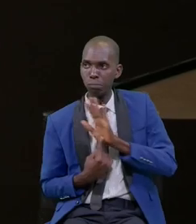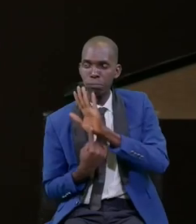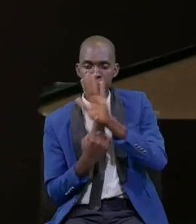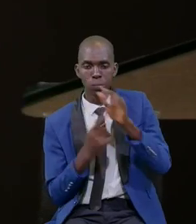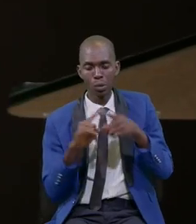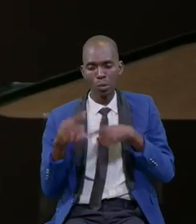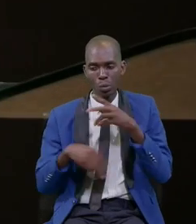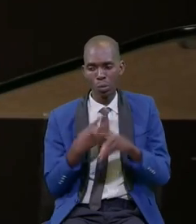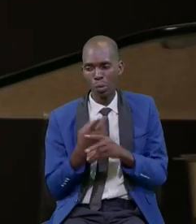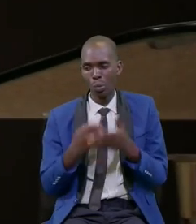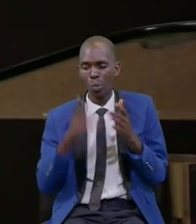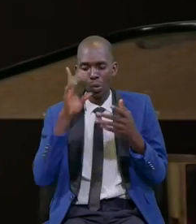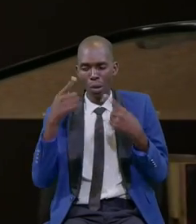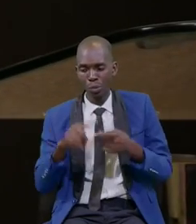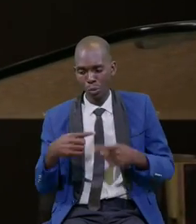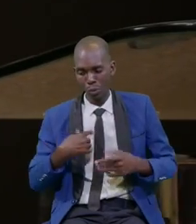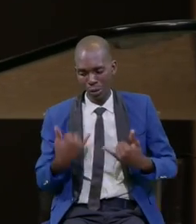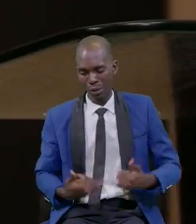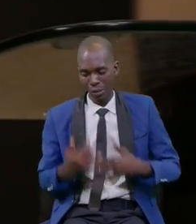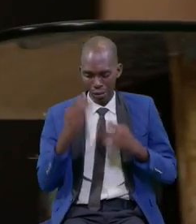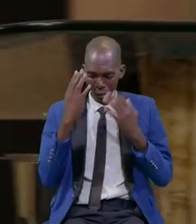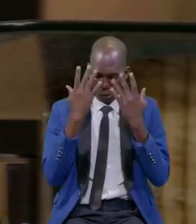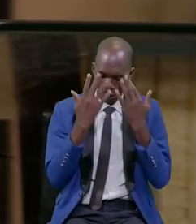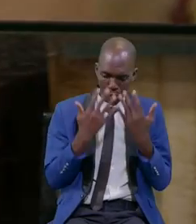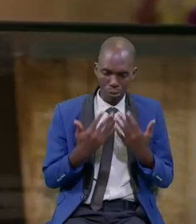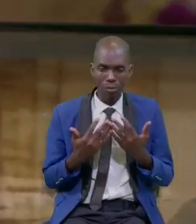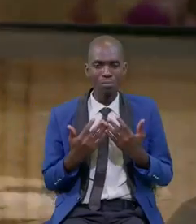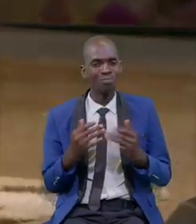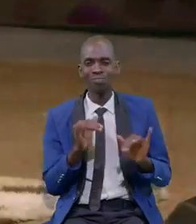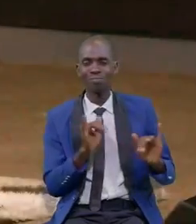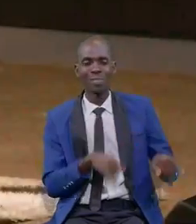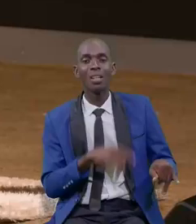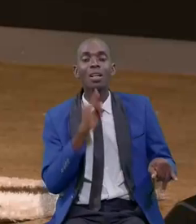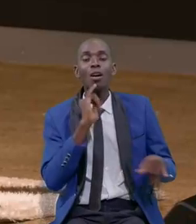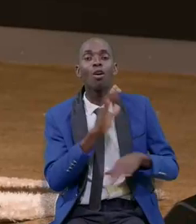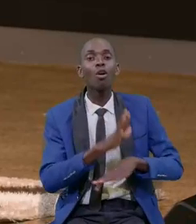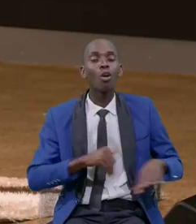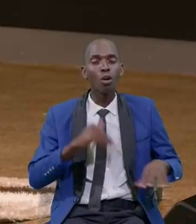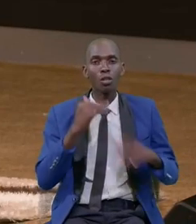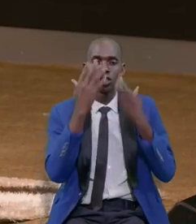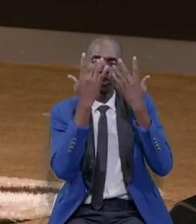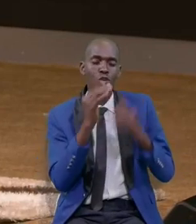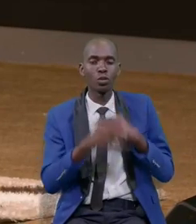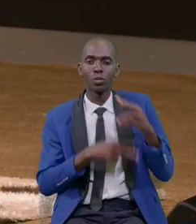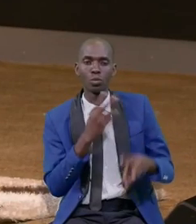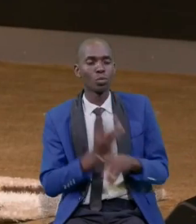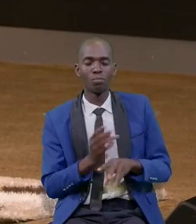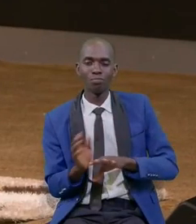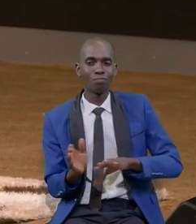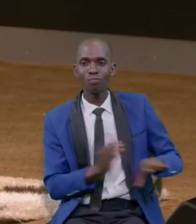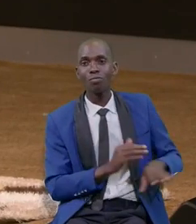est arrivé aux yeux de tous. C'est la tristesse du monde. Avant de parvenir à cette honte,